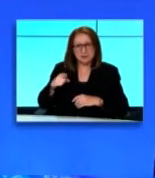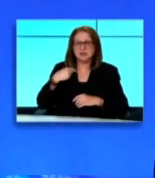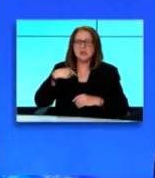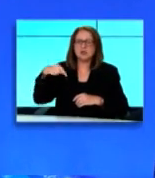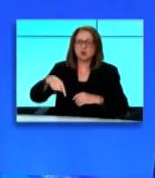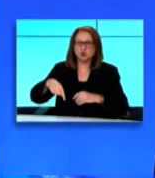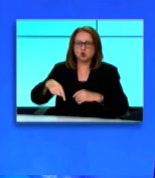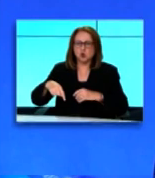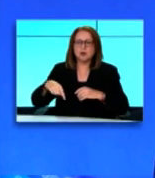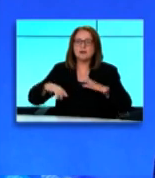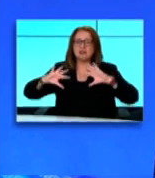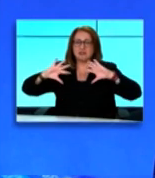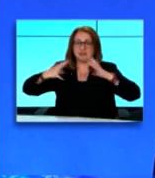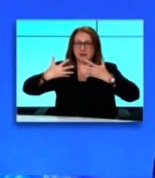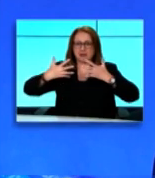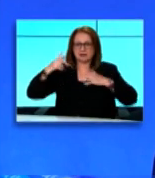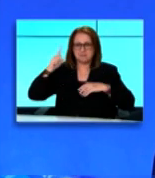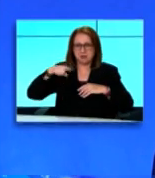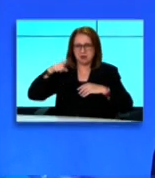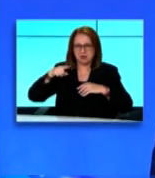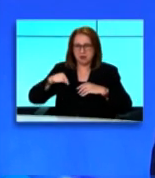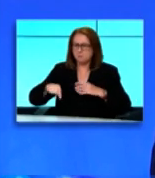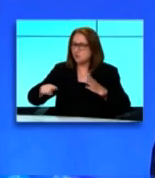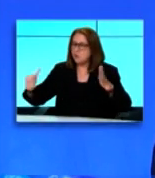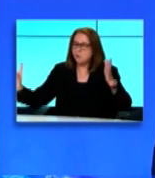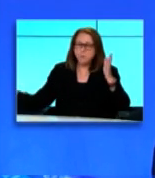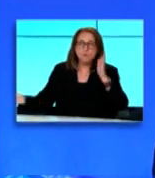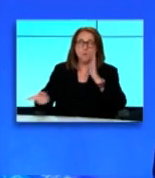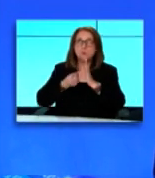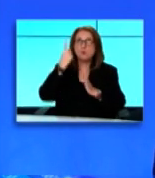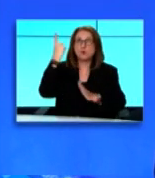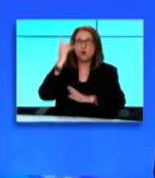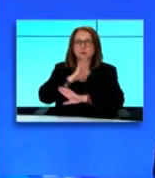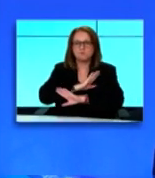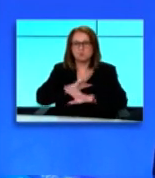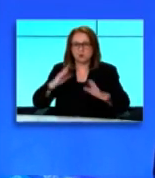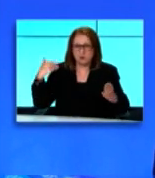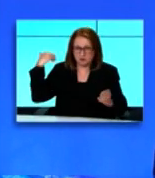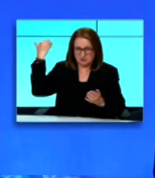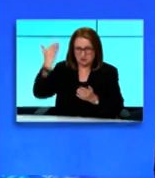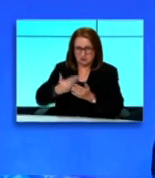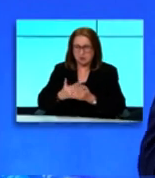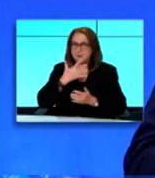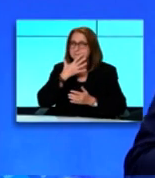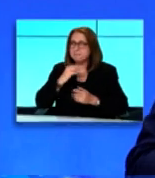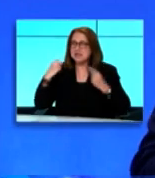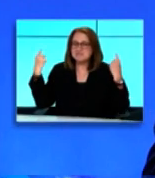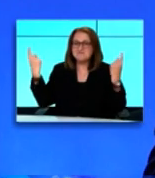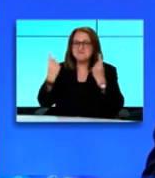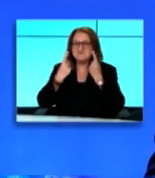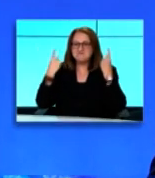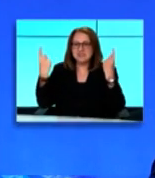ήδη στην 10η μέρα μιας πρωτοφανούς επίθεσης της φύσης με